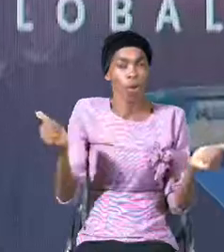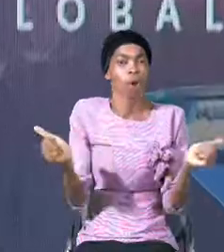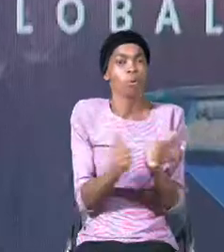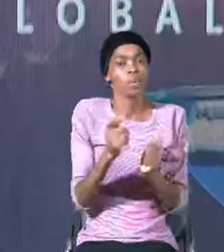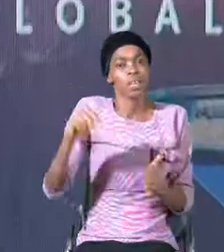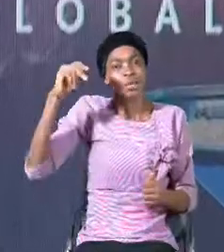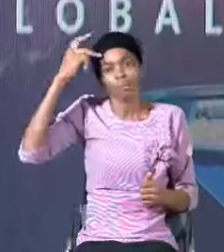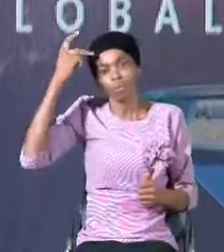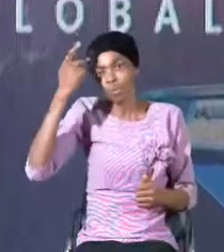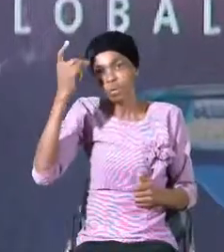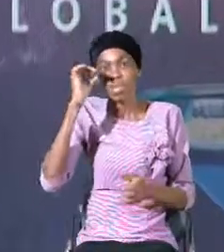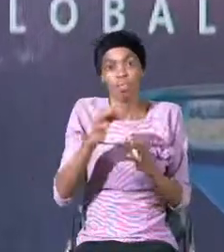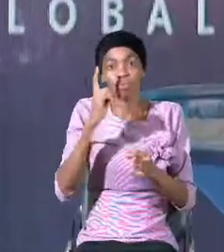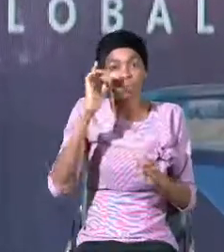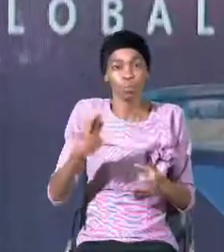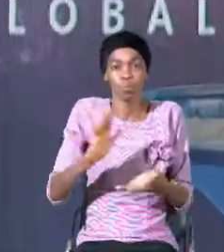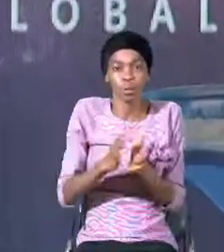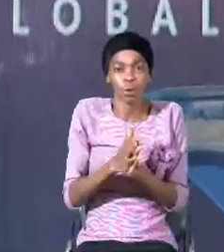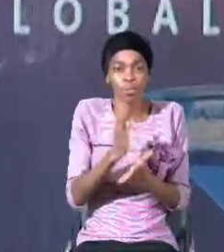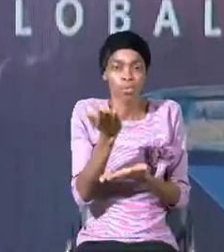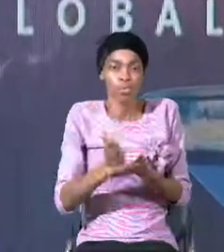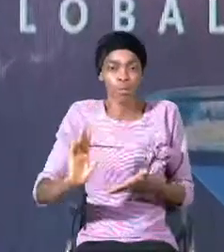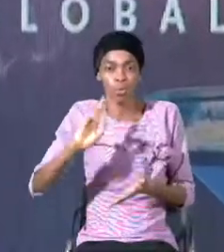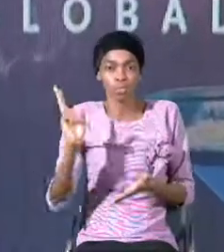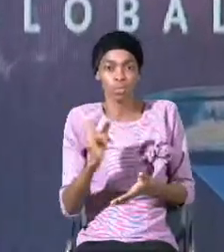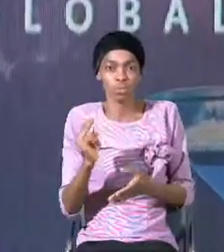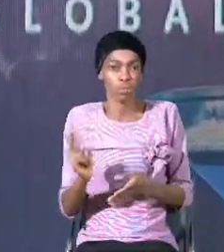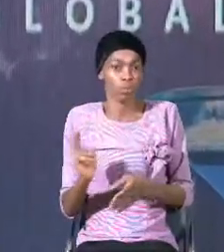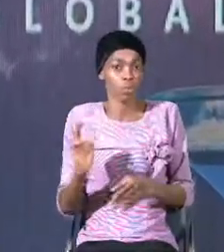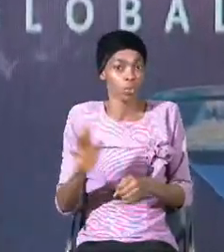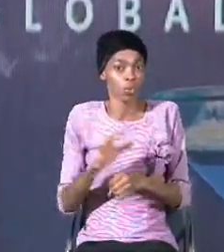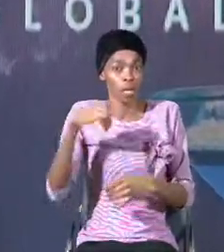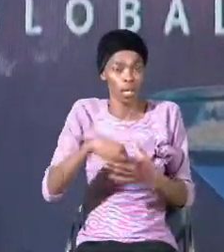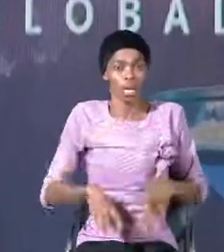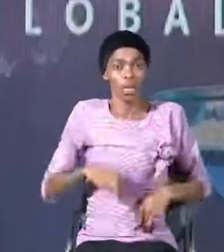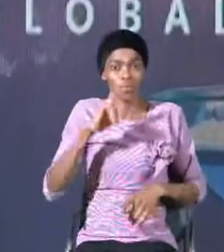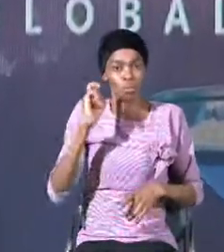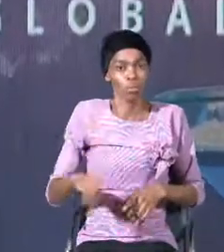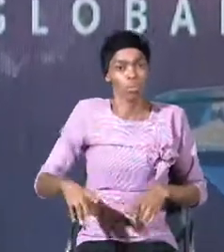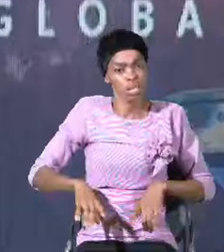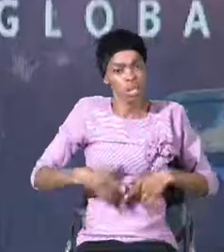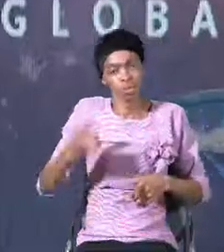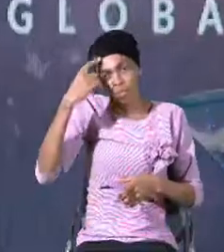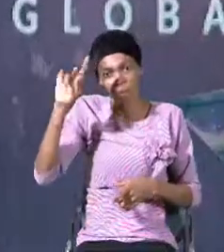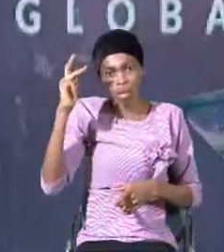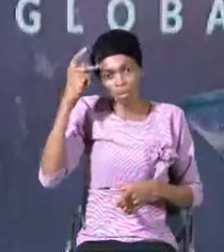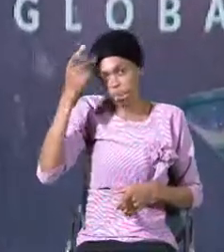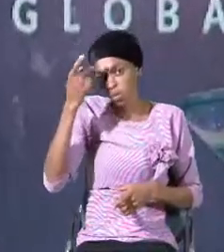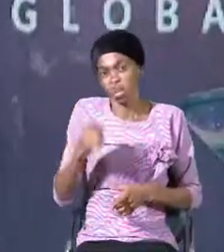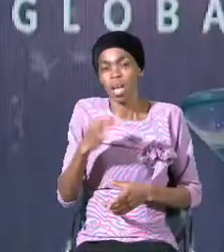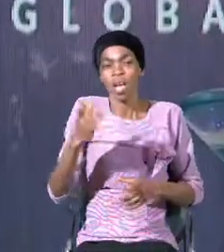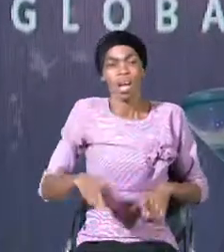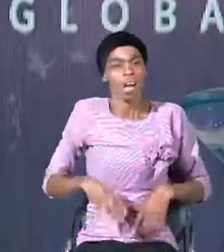Si tu dois devenir quelque chose dans la vie, tu dois conduire avec objectif. Une vie qui n'a